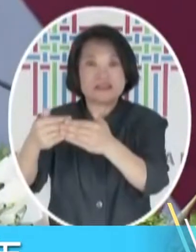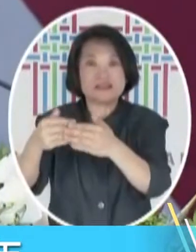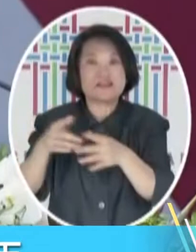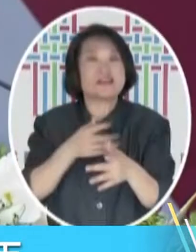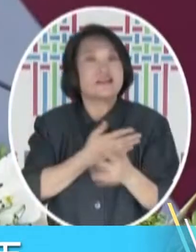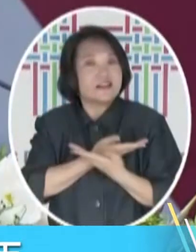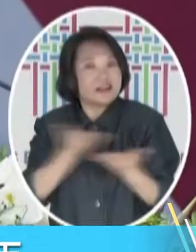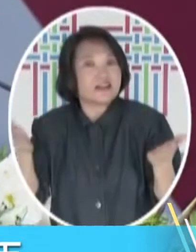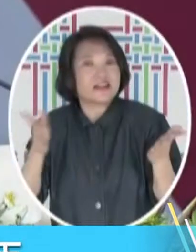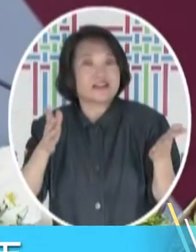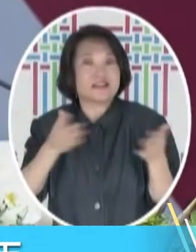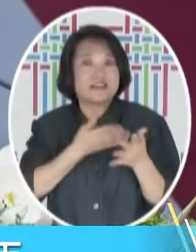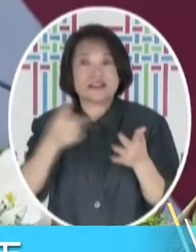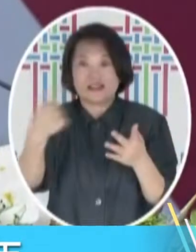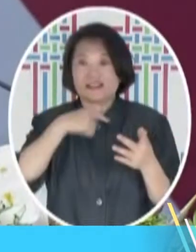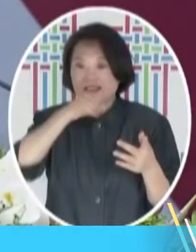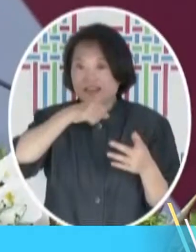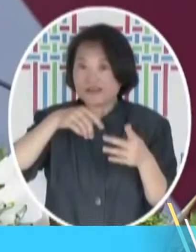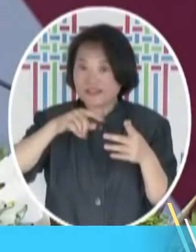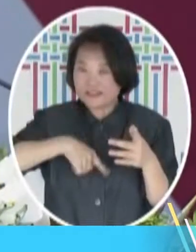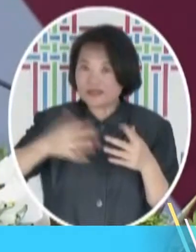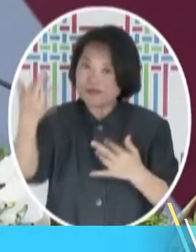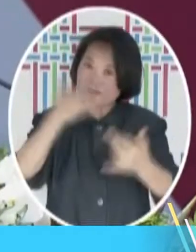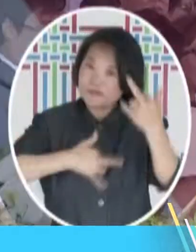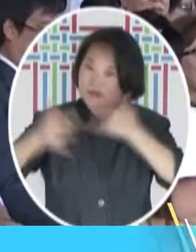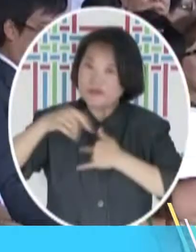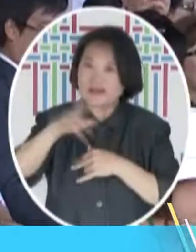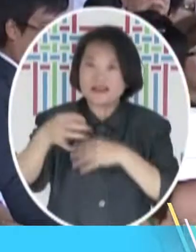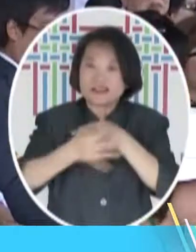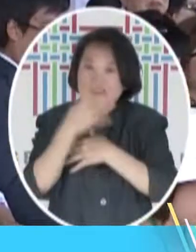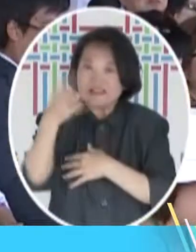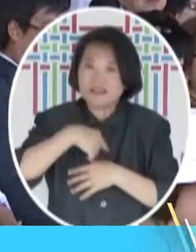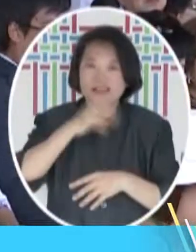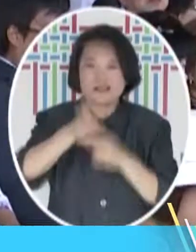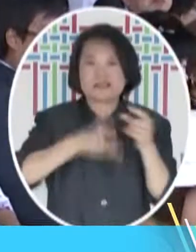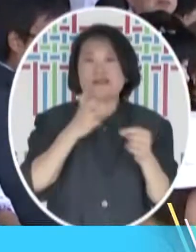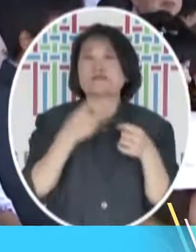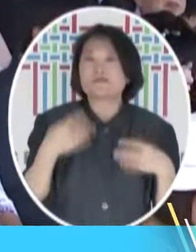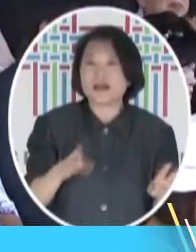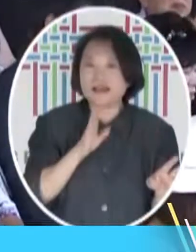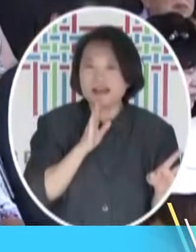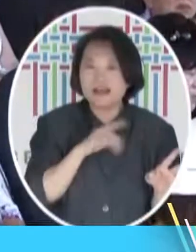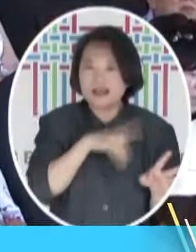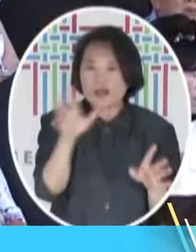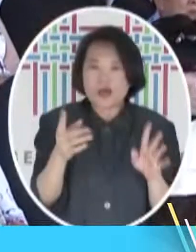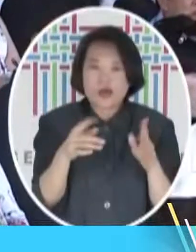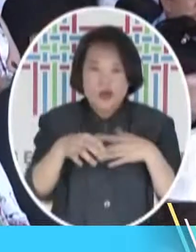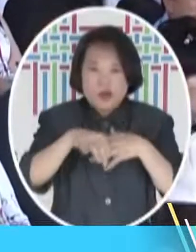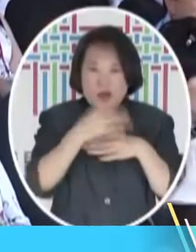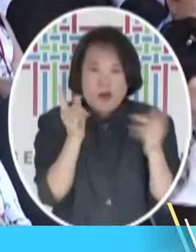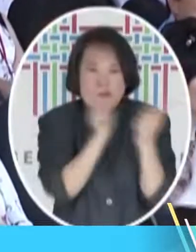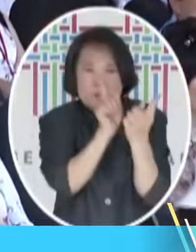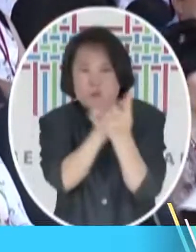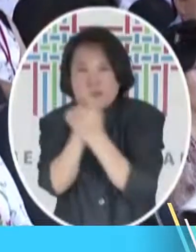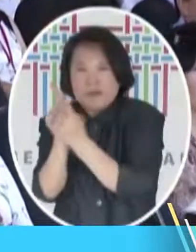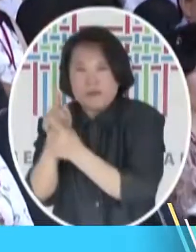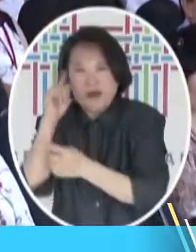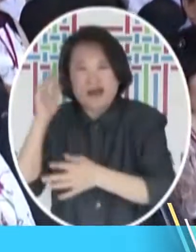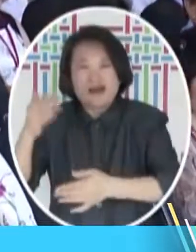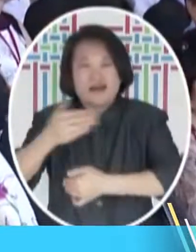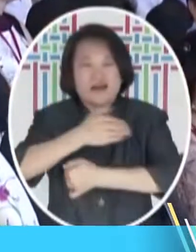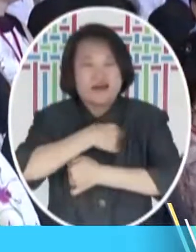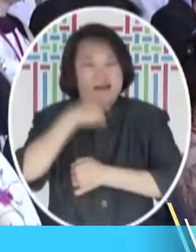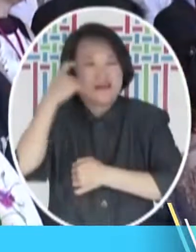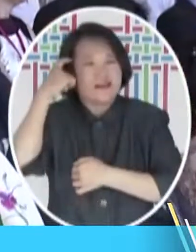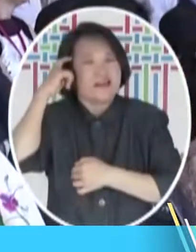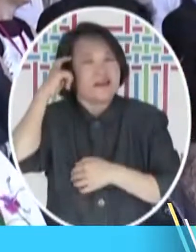亲30周年，那些亲人见面的画面，即使到了今天，一起